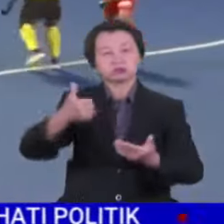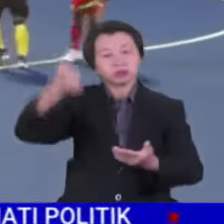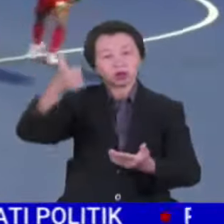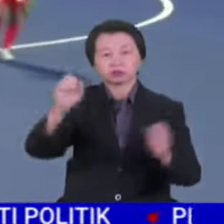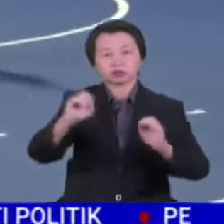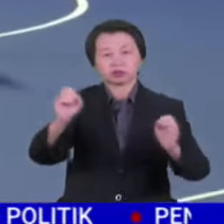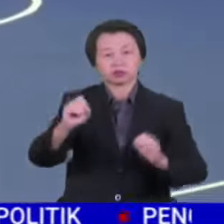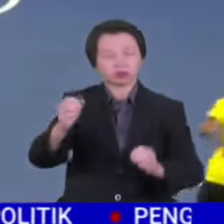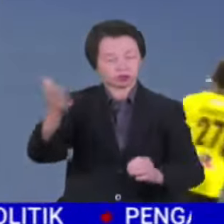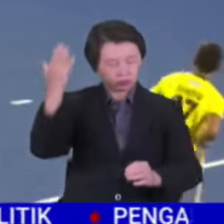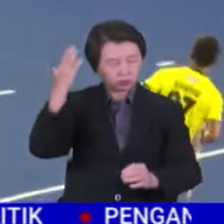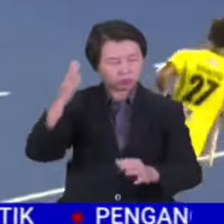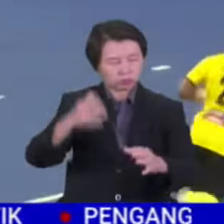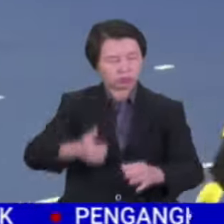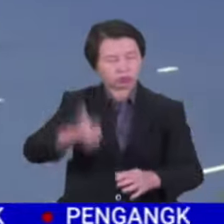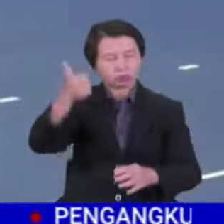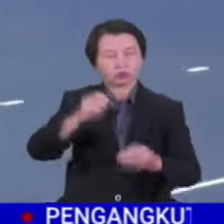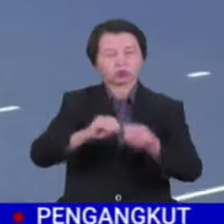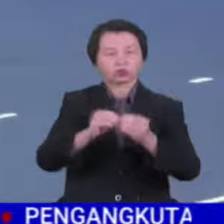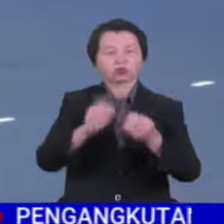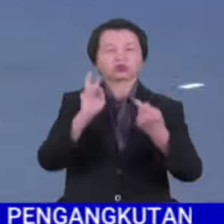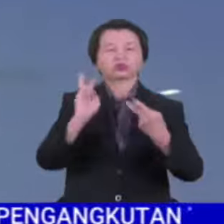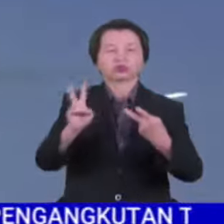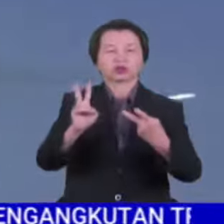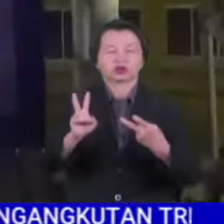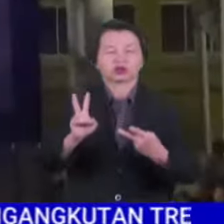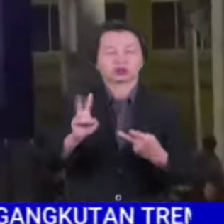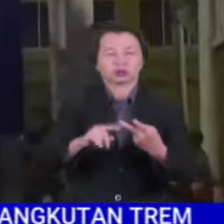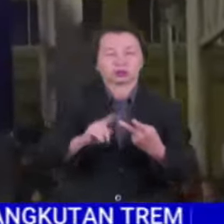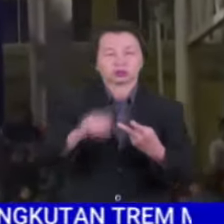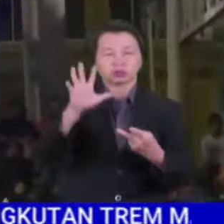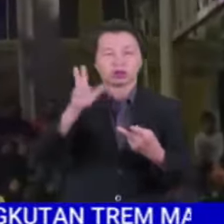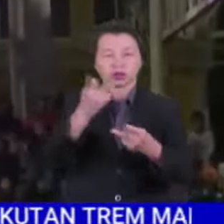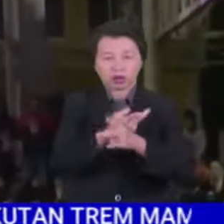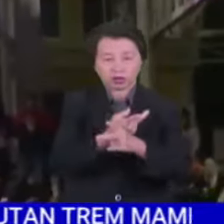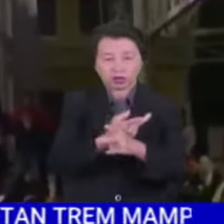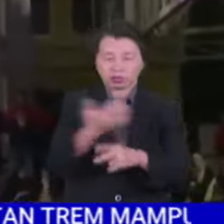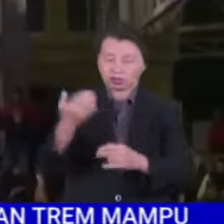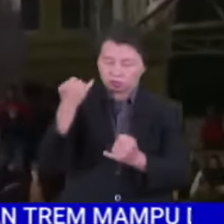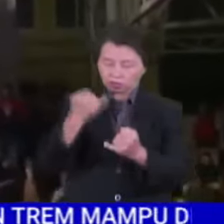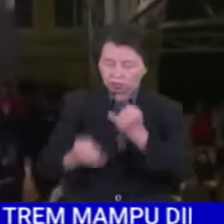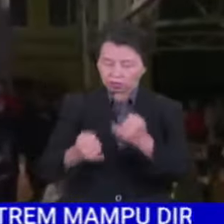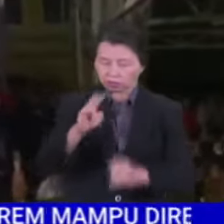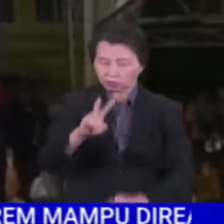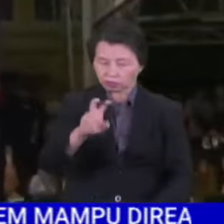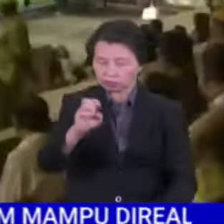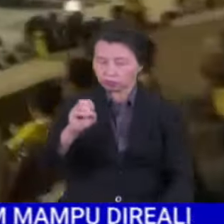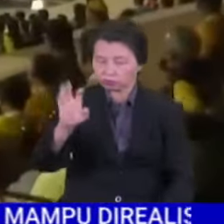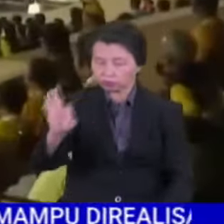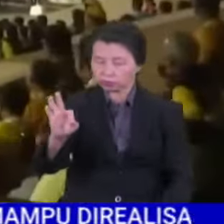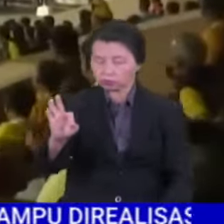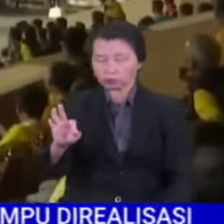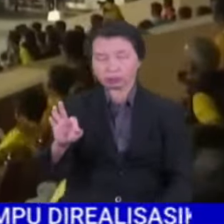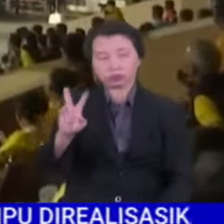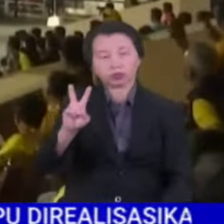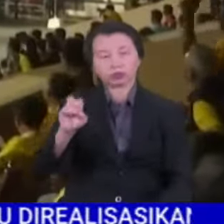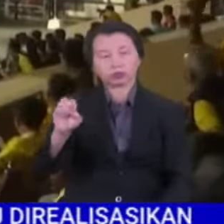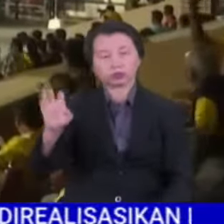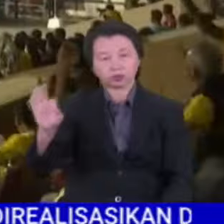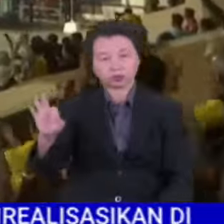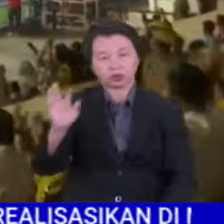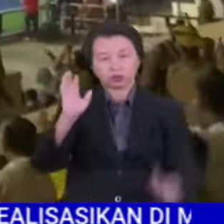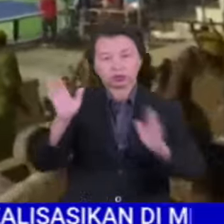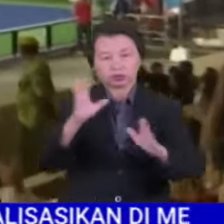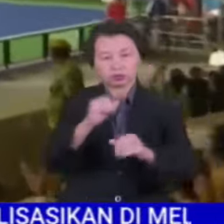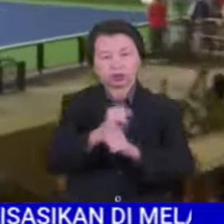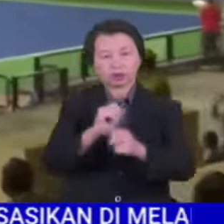pencapaian terbaik adalah muncul naib juara sebanyak 5 kali. Edisi terakhir pada 2019 menyaksikan skuad negara